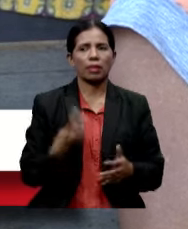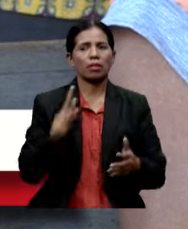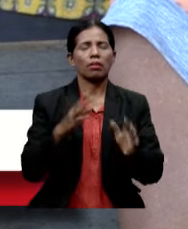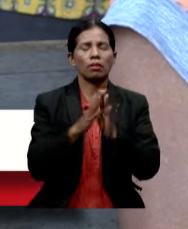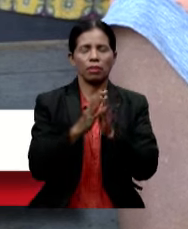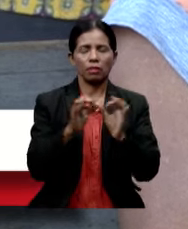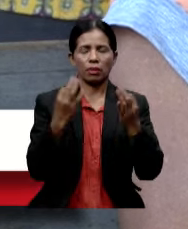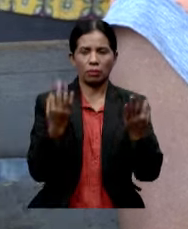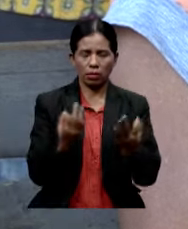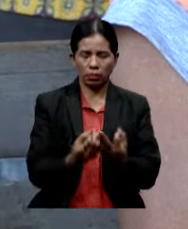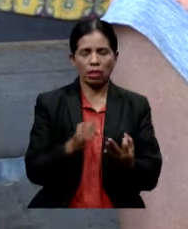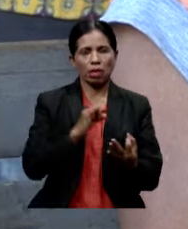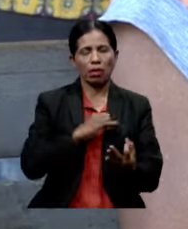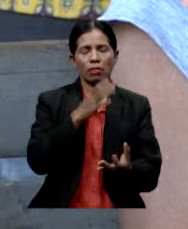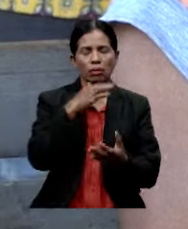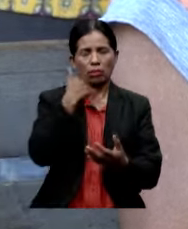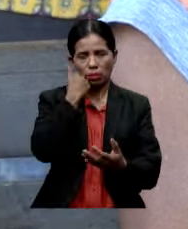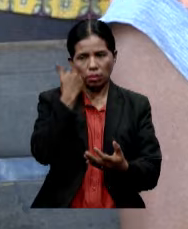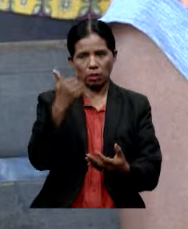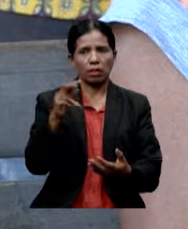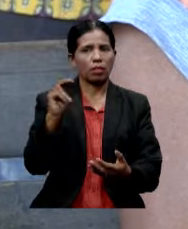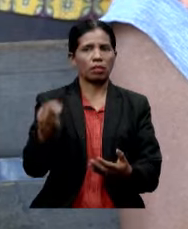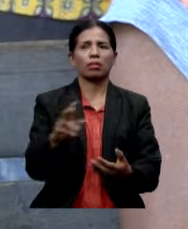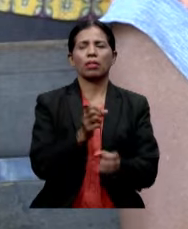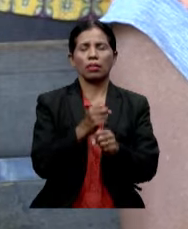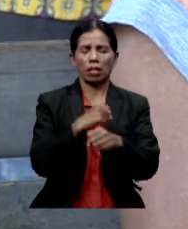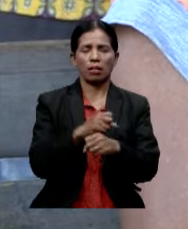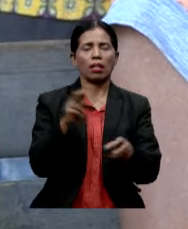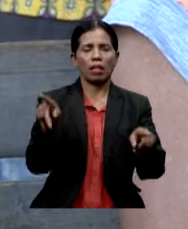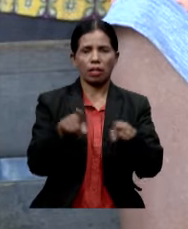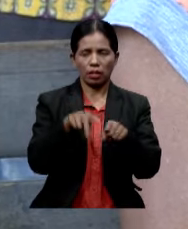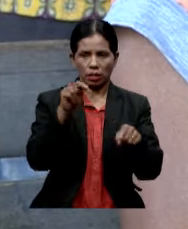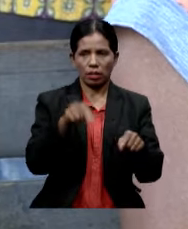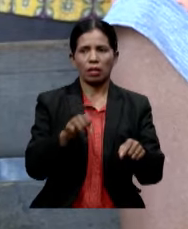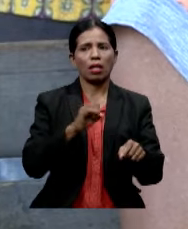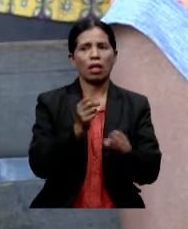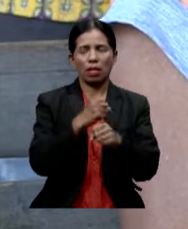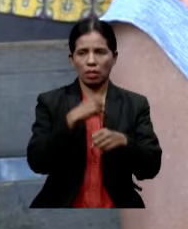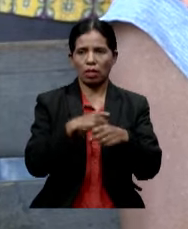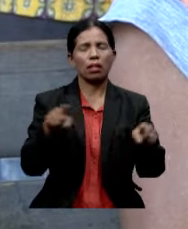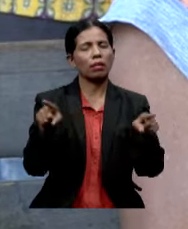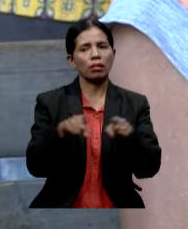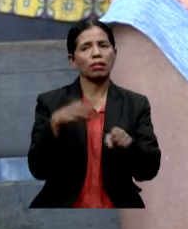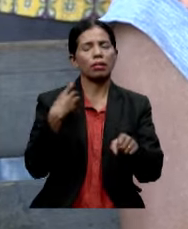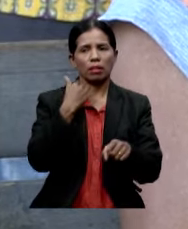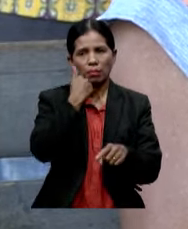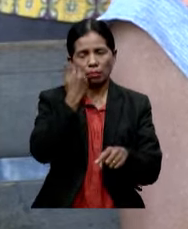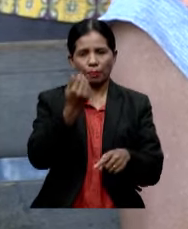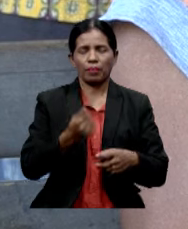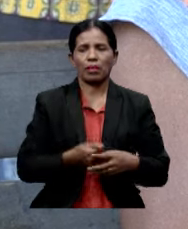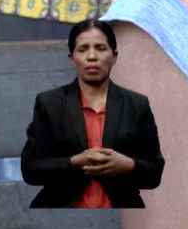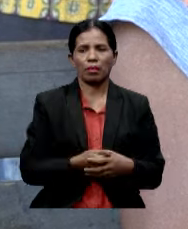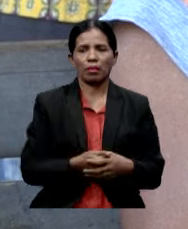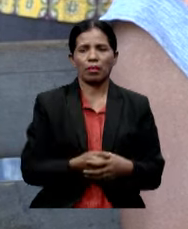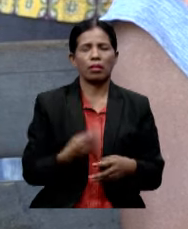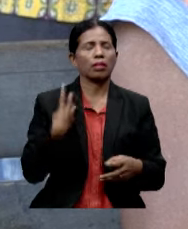et termasuk hau feng mus moe. Nia nain rasik mus labrani atu halo ansane. Tamba nia tene katak halo ansane katak ita ne moe. Ia ita ne